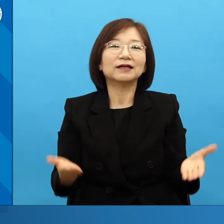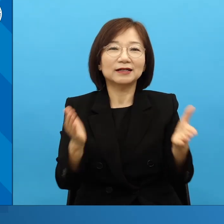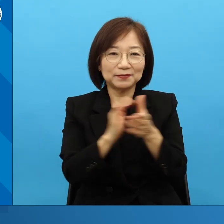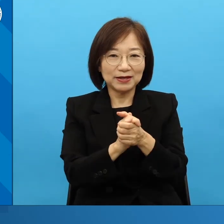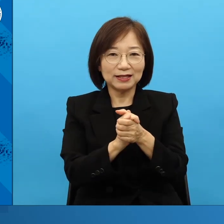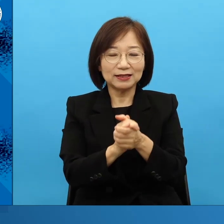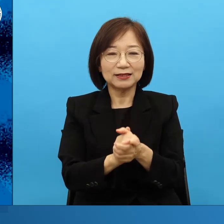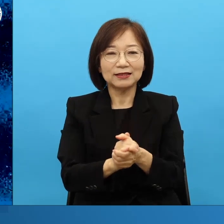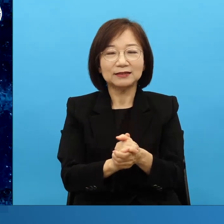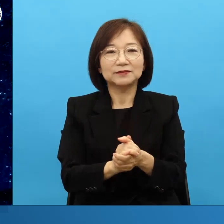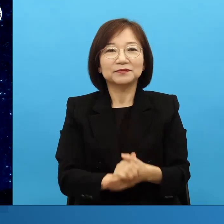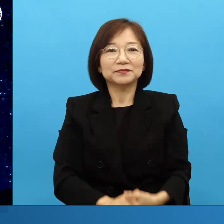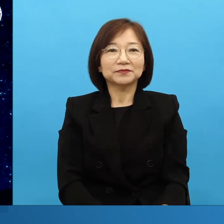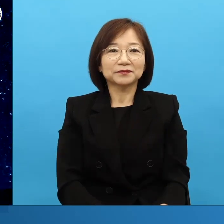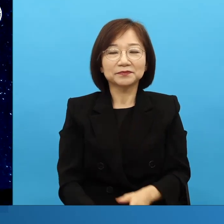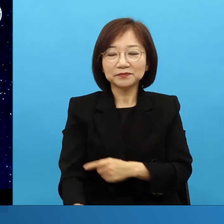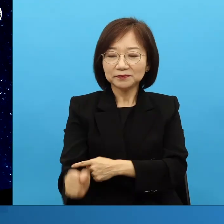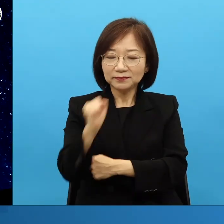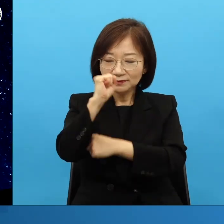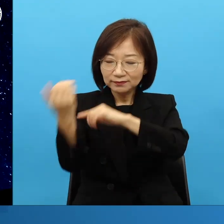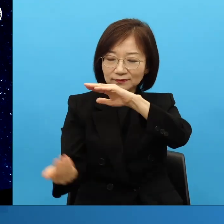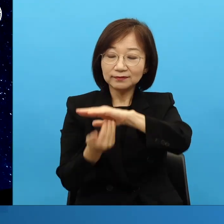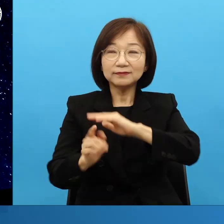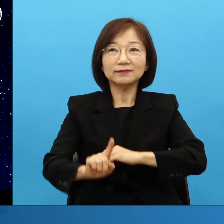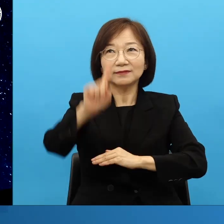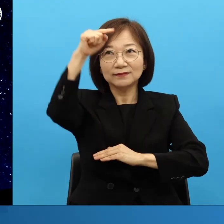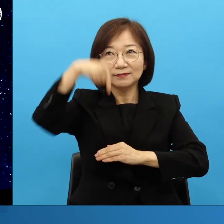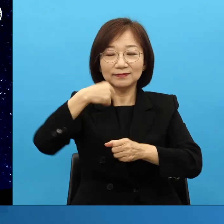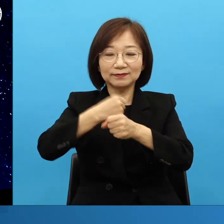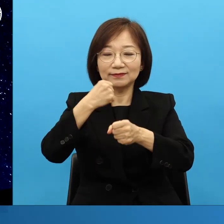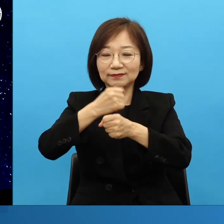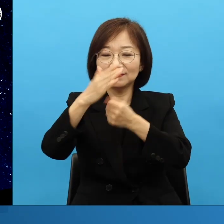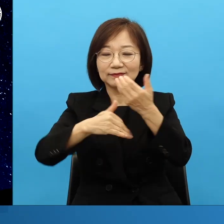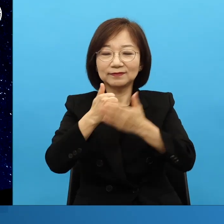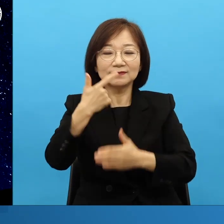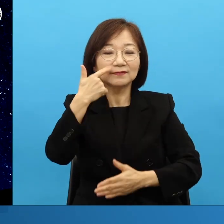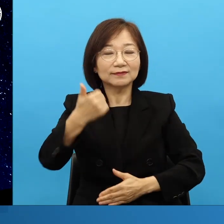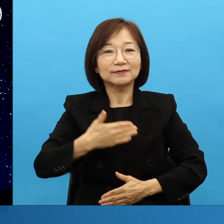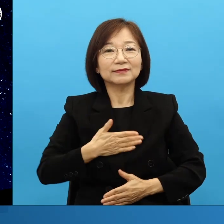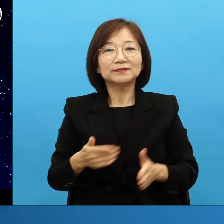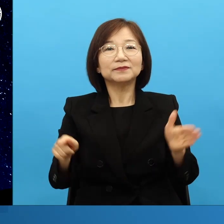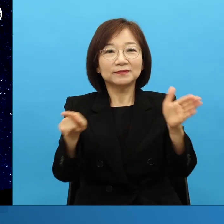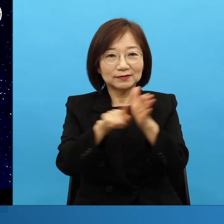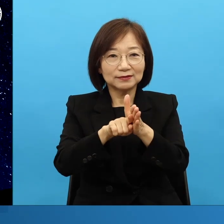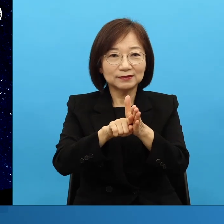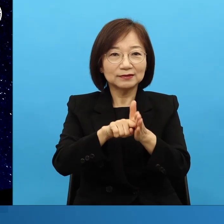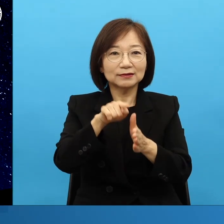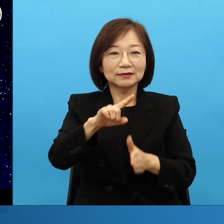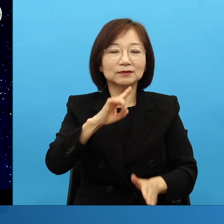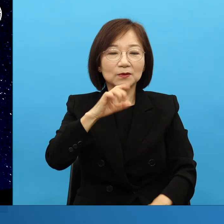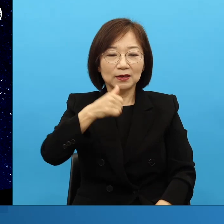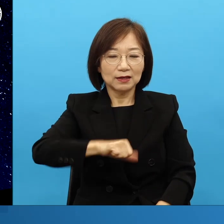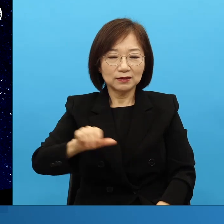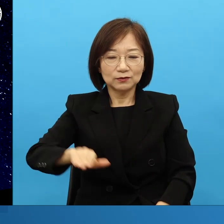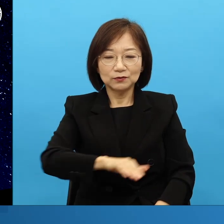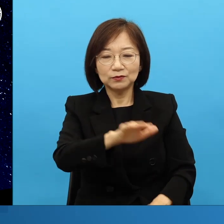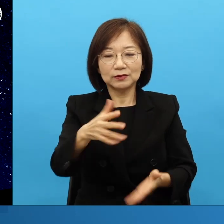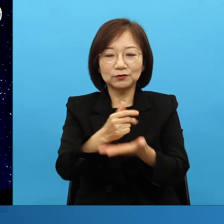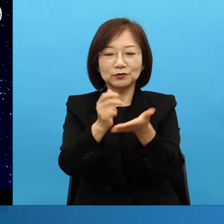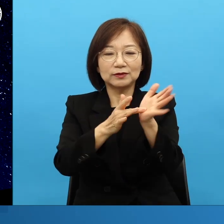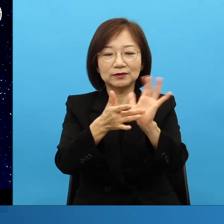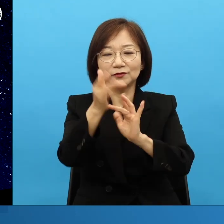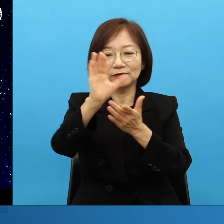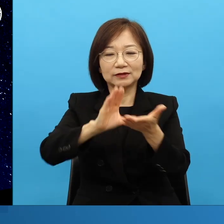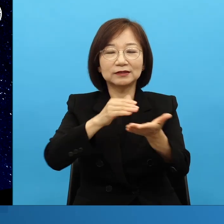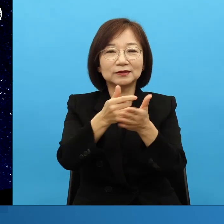Let us confess our faith. 전능하사 천지를 만드신 하나님 아버지를 내가 믿사오며 그 외아들 우리